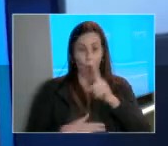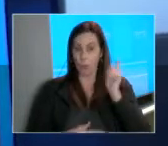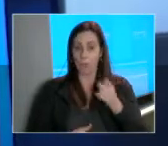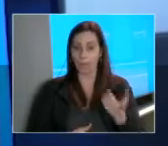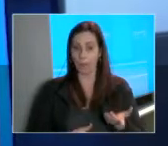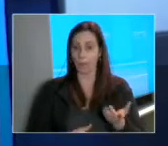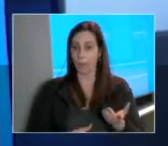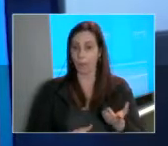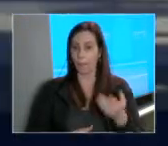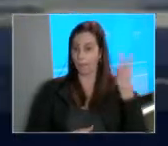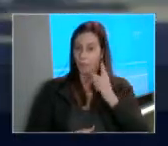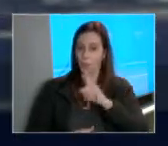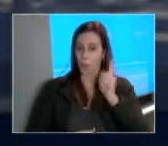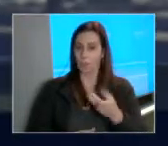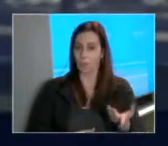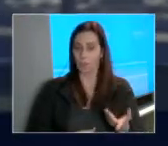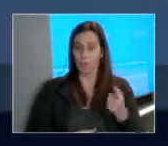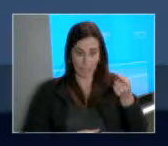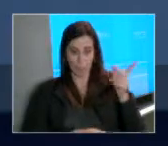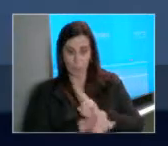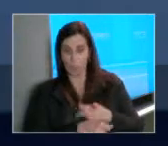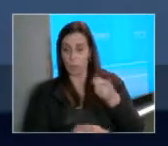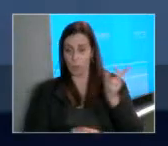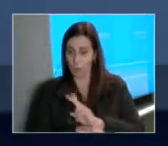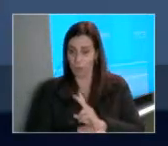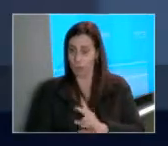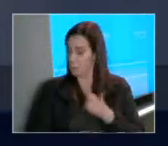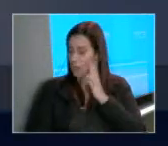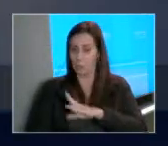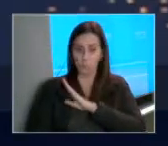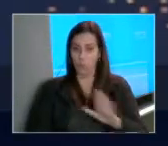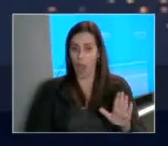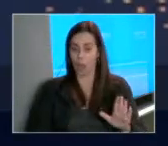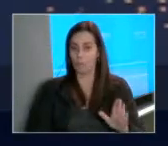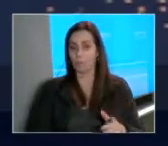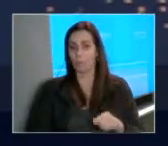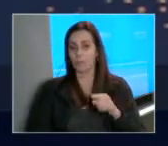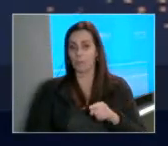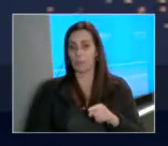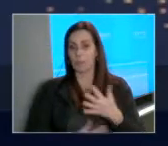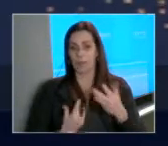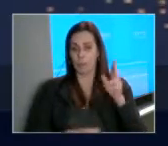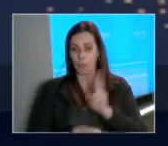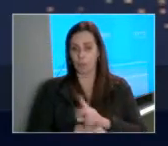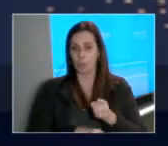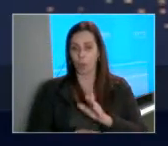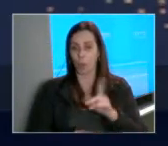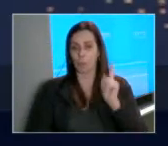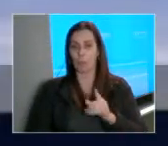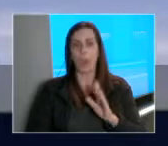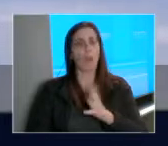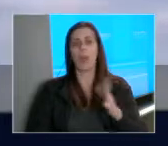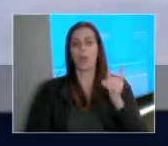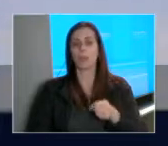צריך. בוודאי. יש הם עודף, משקרים. הם משקרים במצח נחושה, וזה כמה שקרים. זה לא רק שלא צריך, למה